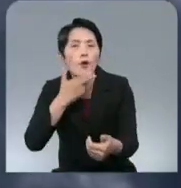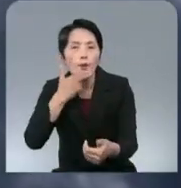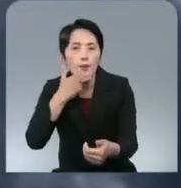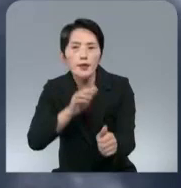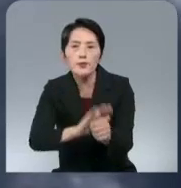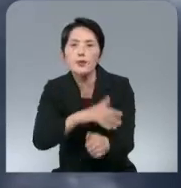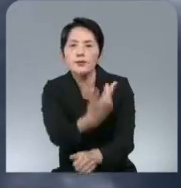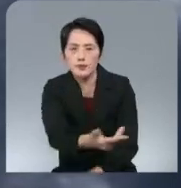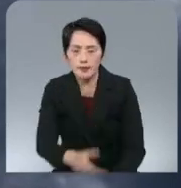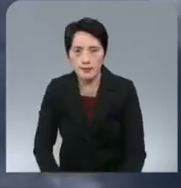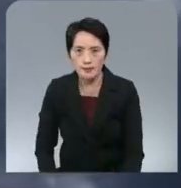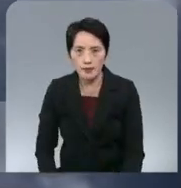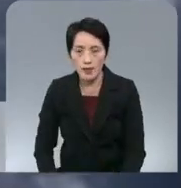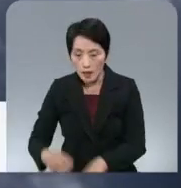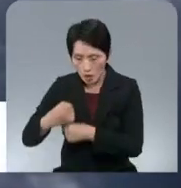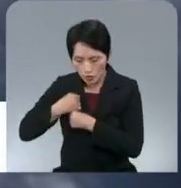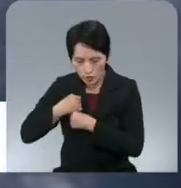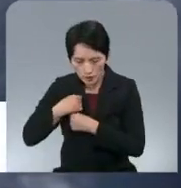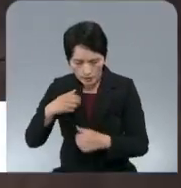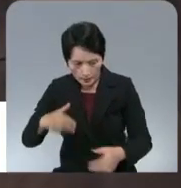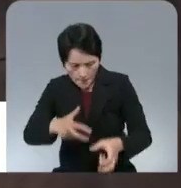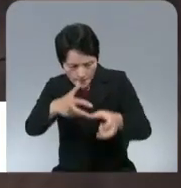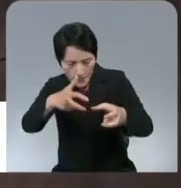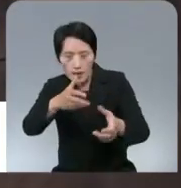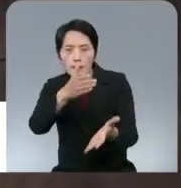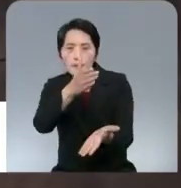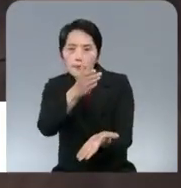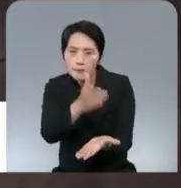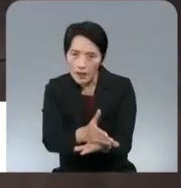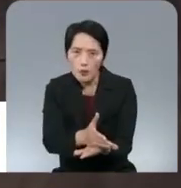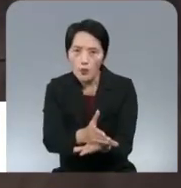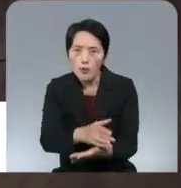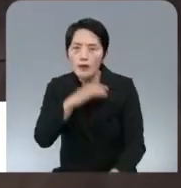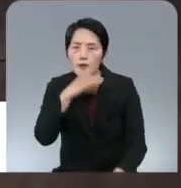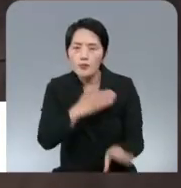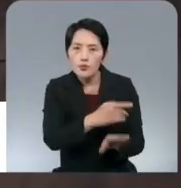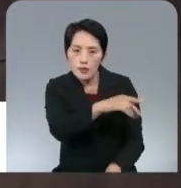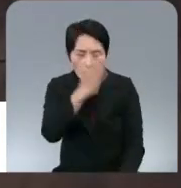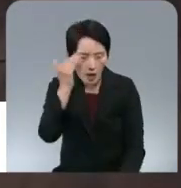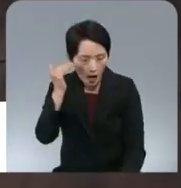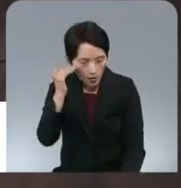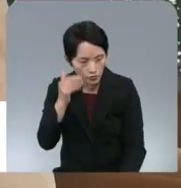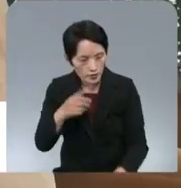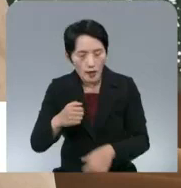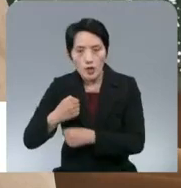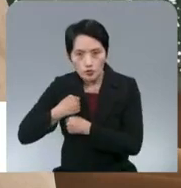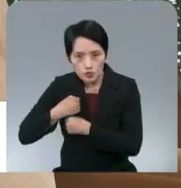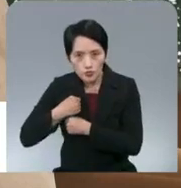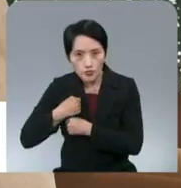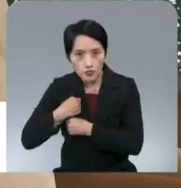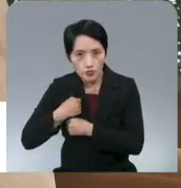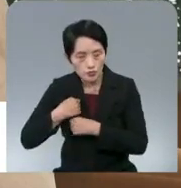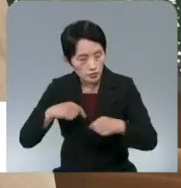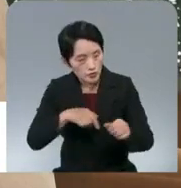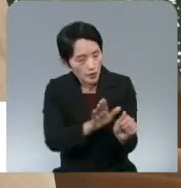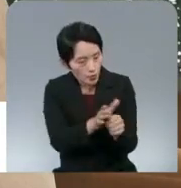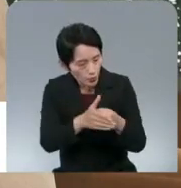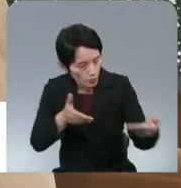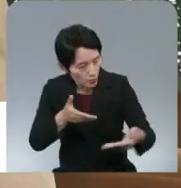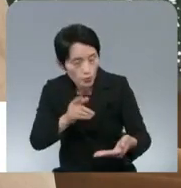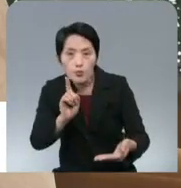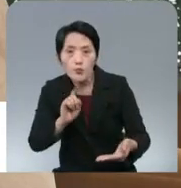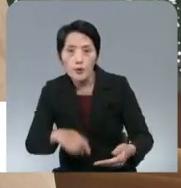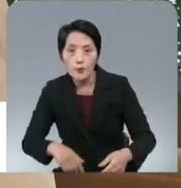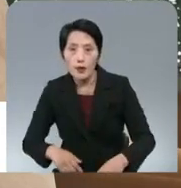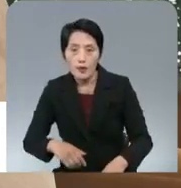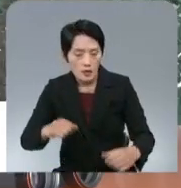Bắc Hạ nhiệt căng thẳng quân sự xúc tiến kiểm soát Chi phí quân sự khi bước vào giai đoạn khi hạt nhân hóa hoàn toàn Cùng với đó chính phủ cũng xúc tiến giao